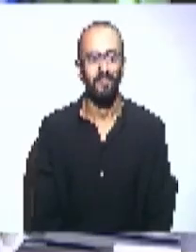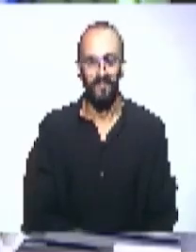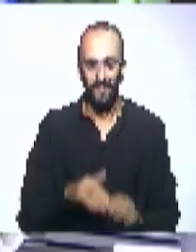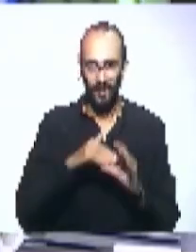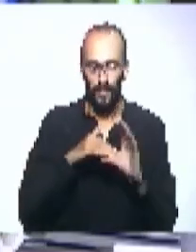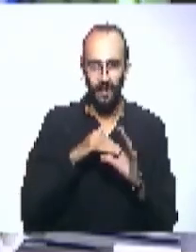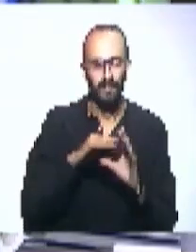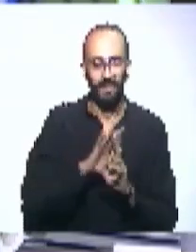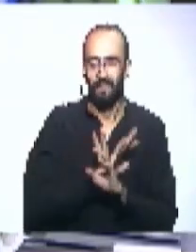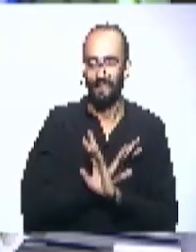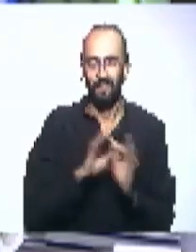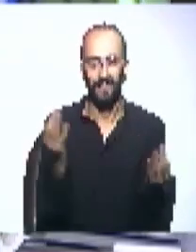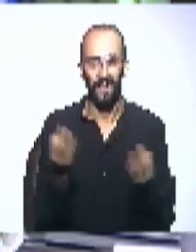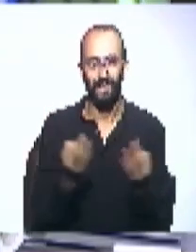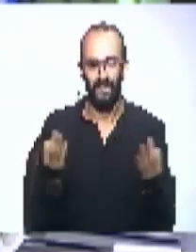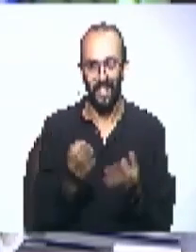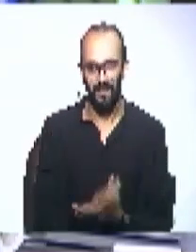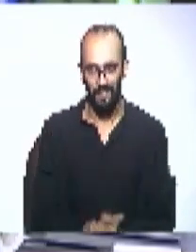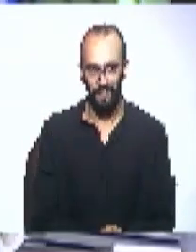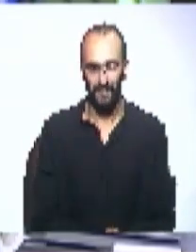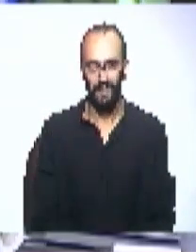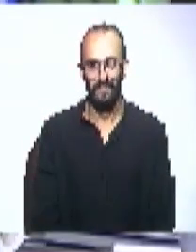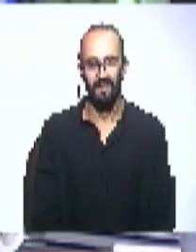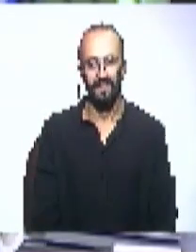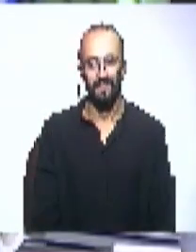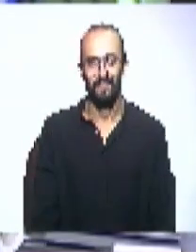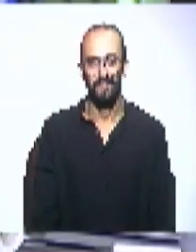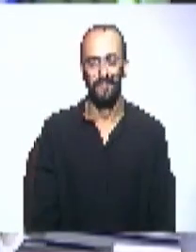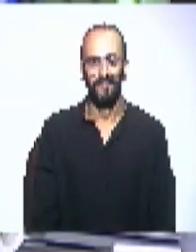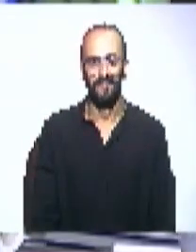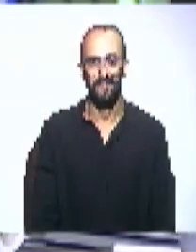سندوتش عالمي. طب انت بأبسط